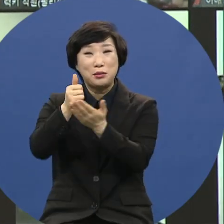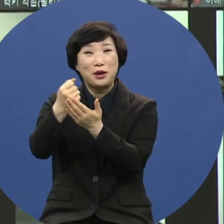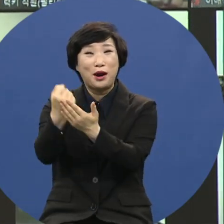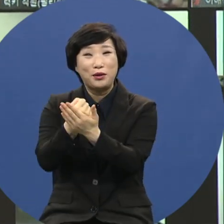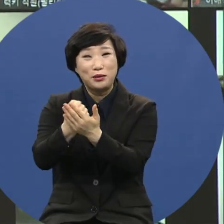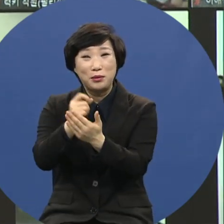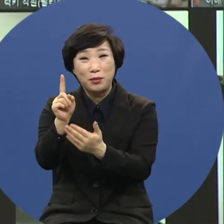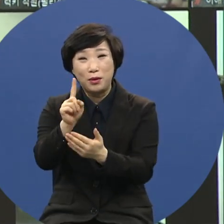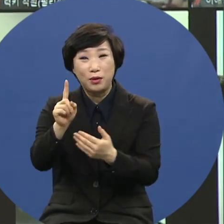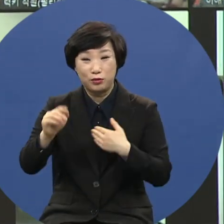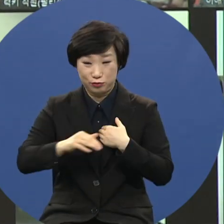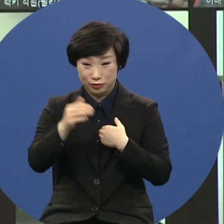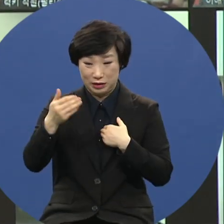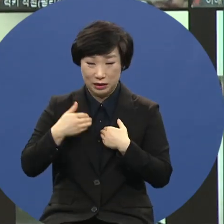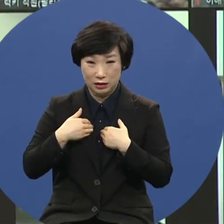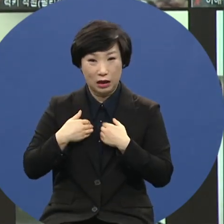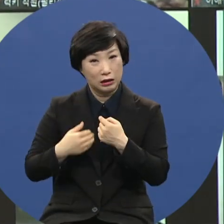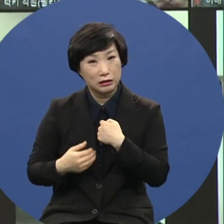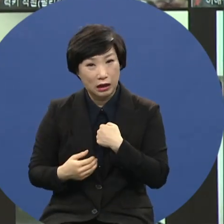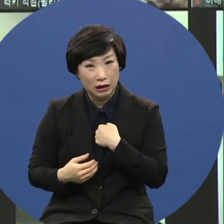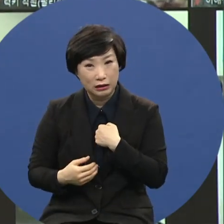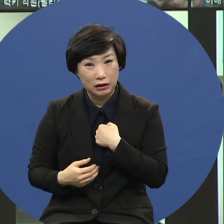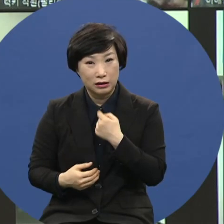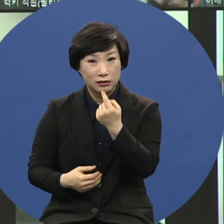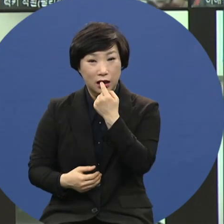아쉬워서 우리에게 나에게